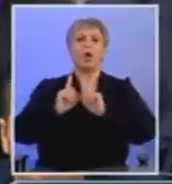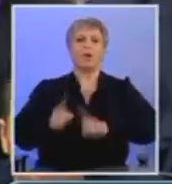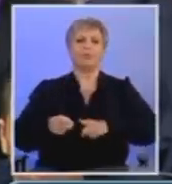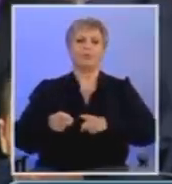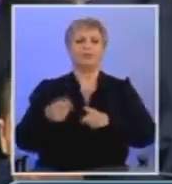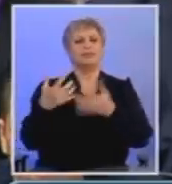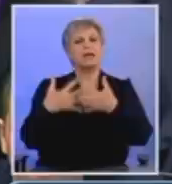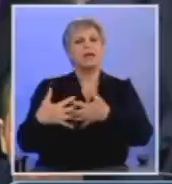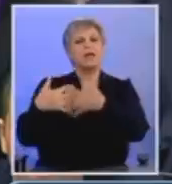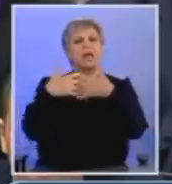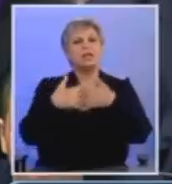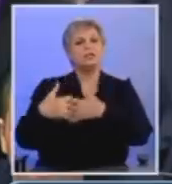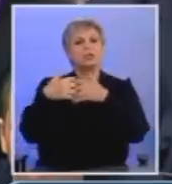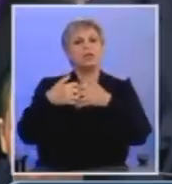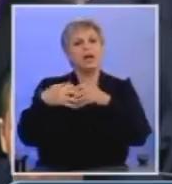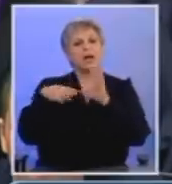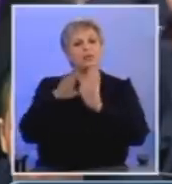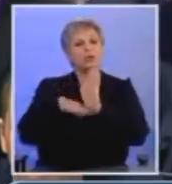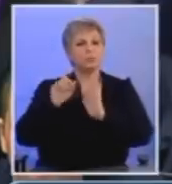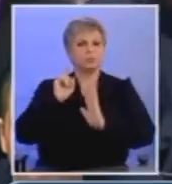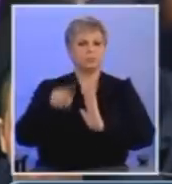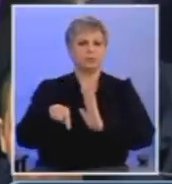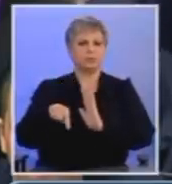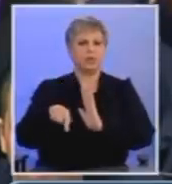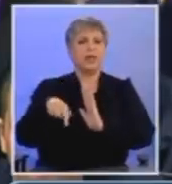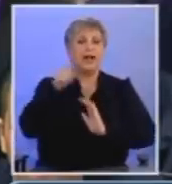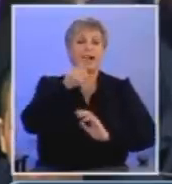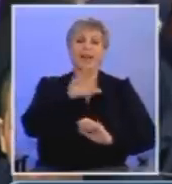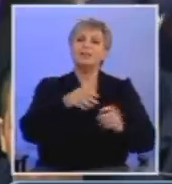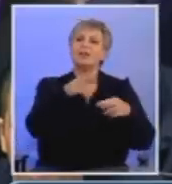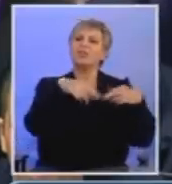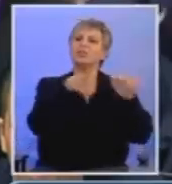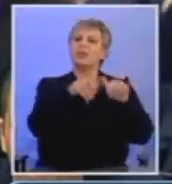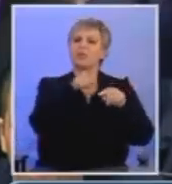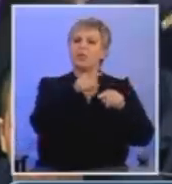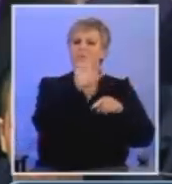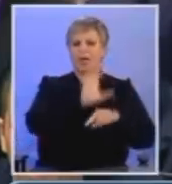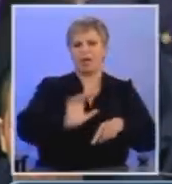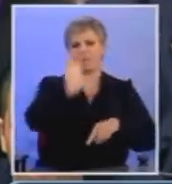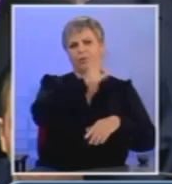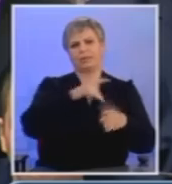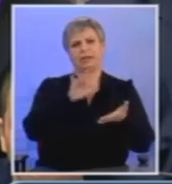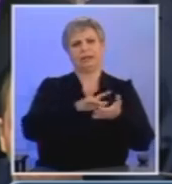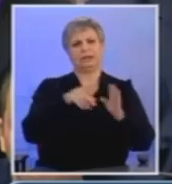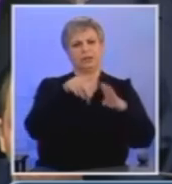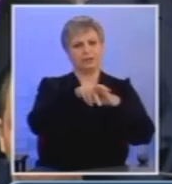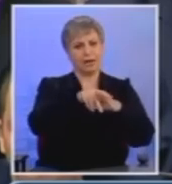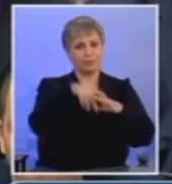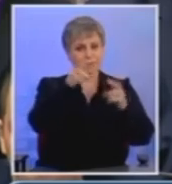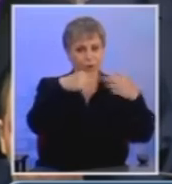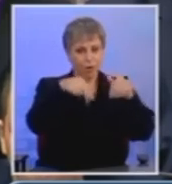λειτουργία αντιβαίνει στους κανονισμούς της. Ποτέ δεν συνεδρίασε το Διοικητικό Συμβούλιο της Ευρωπαϊκής Κεντρικής Τράπεζας, ποτέ